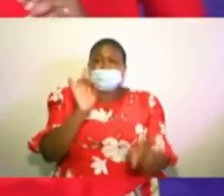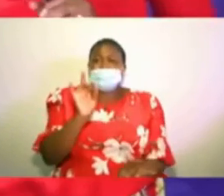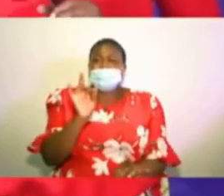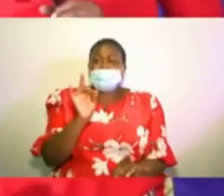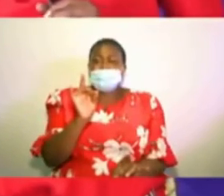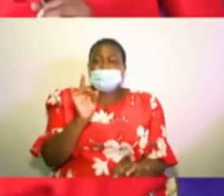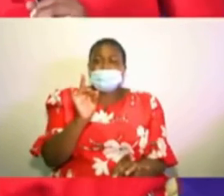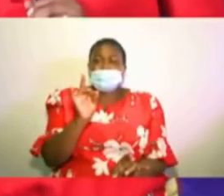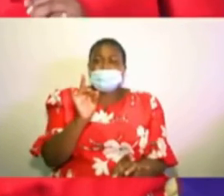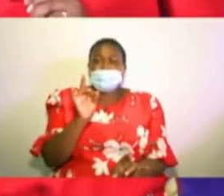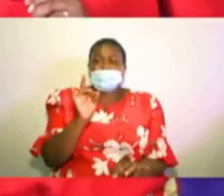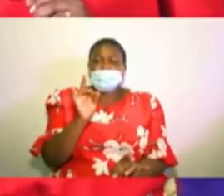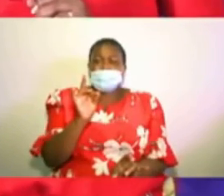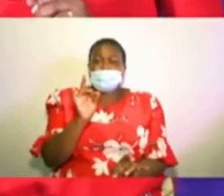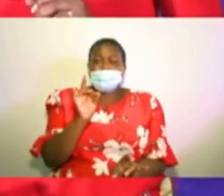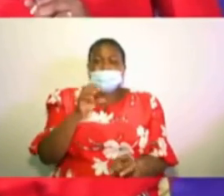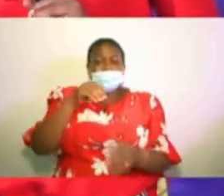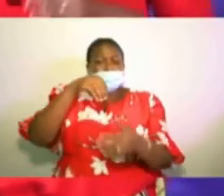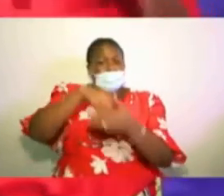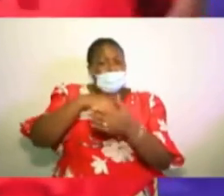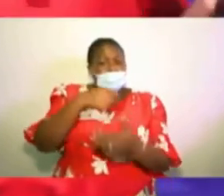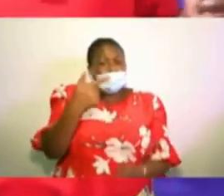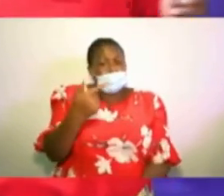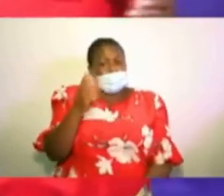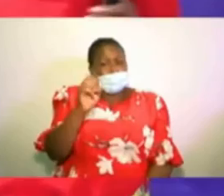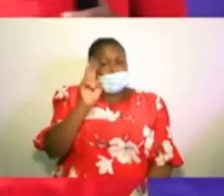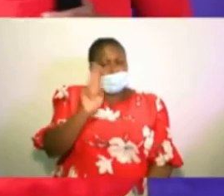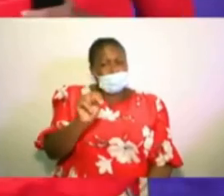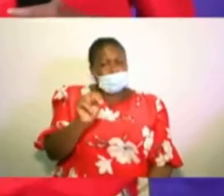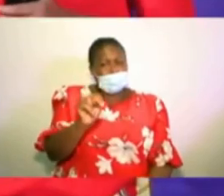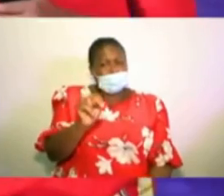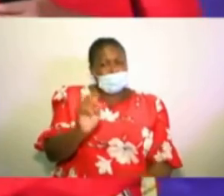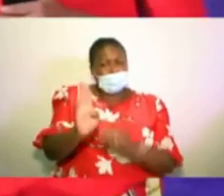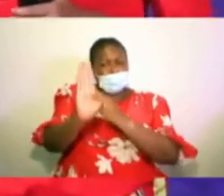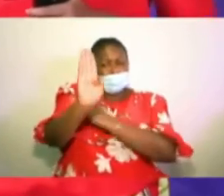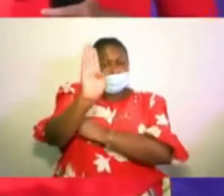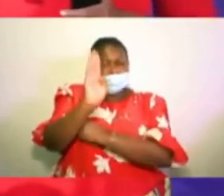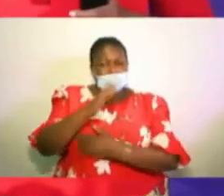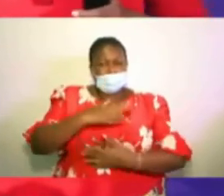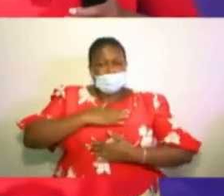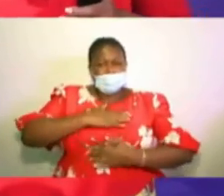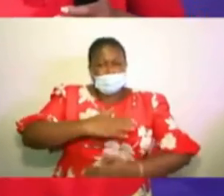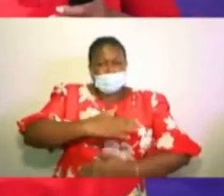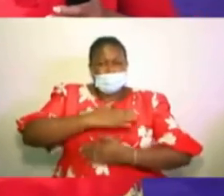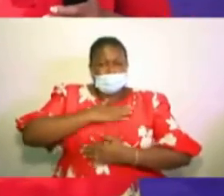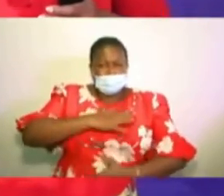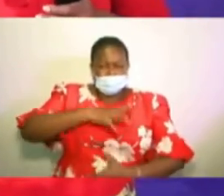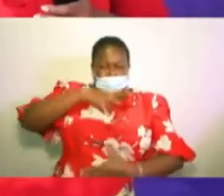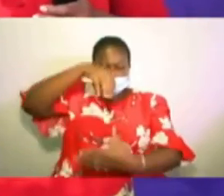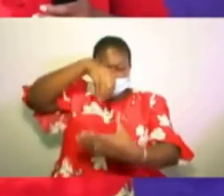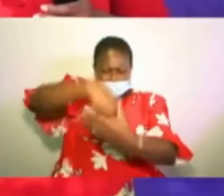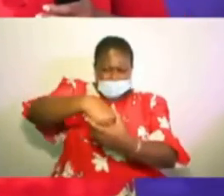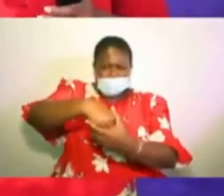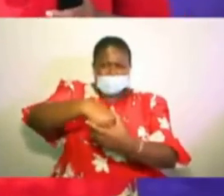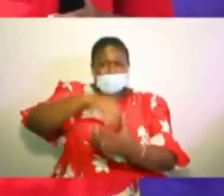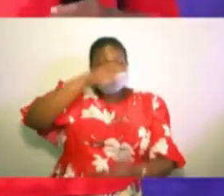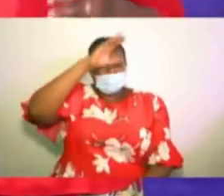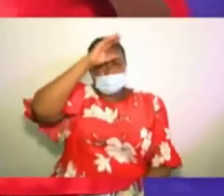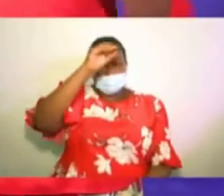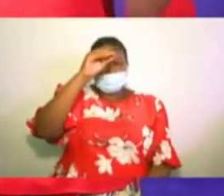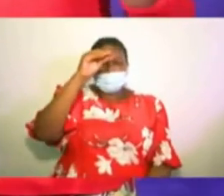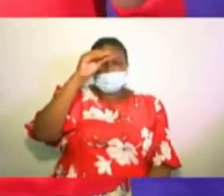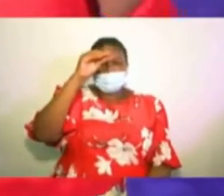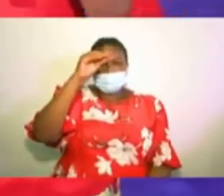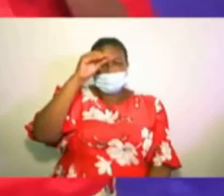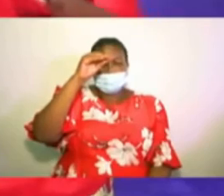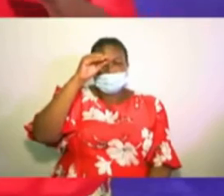Saint-Esprit. In Genesis, dans Genèse, God breathed into man.